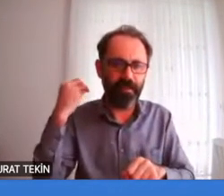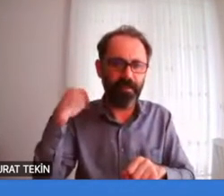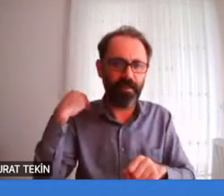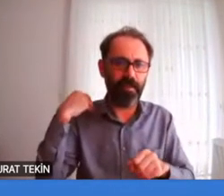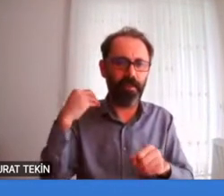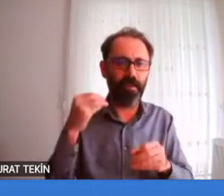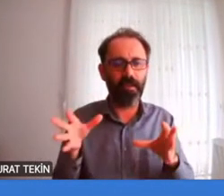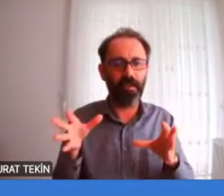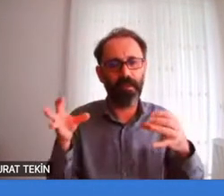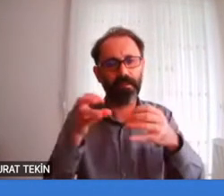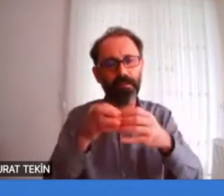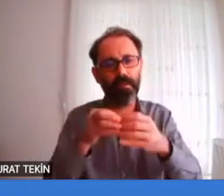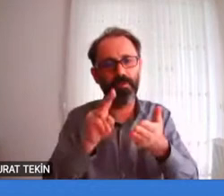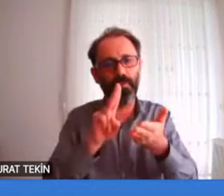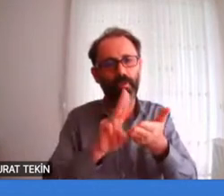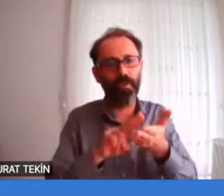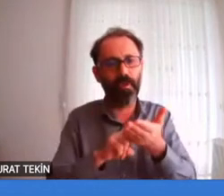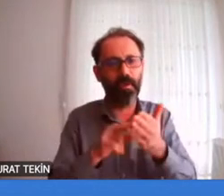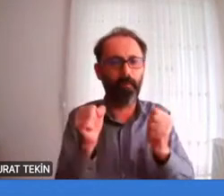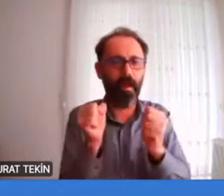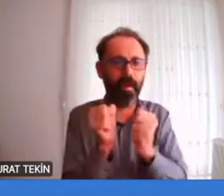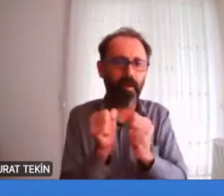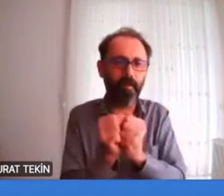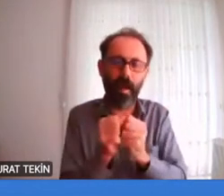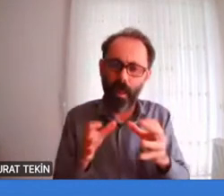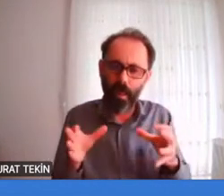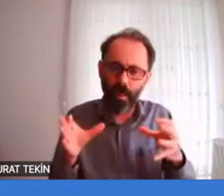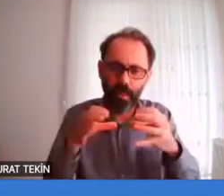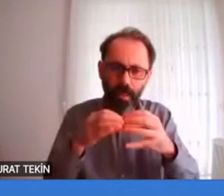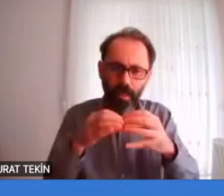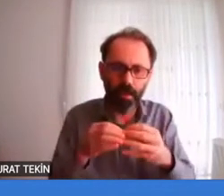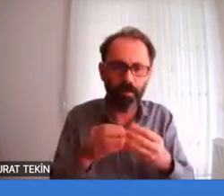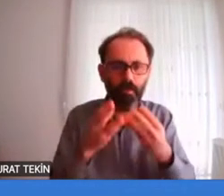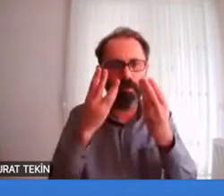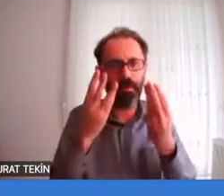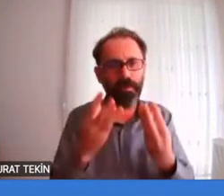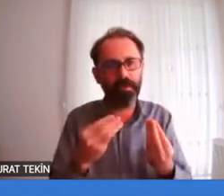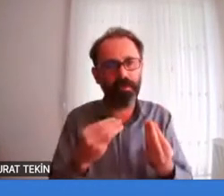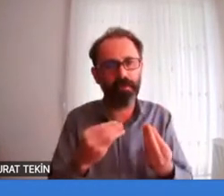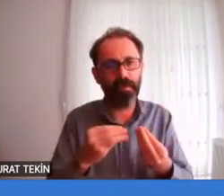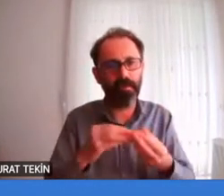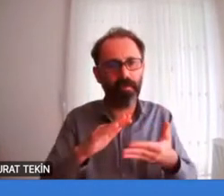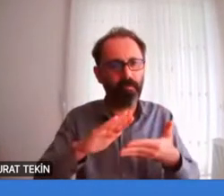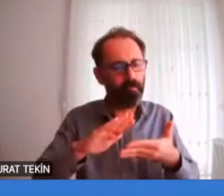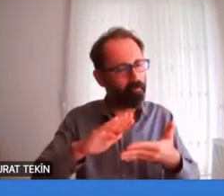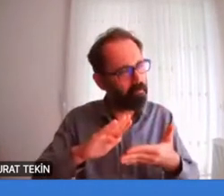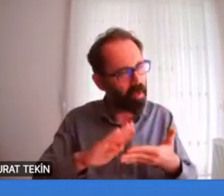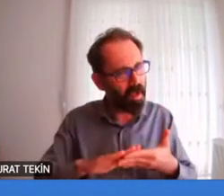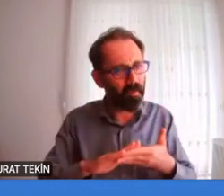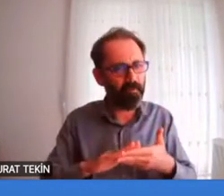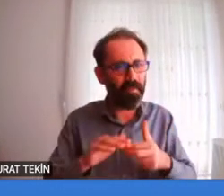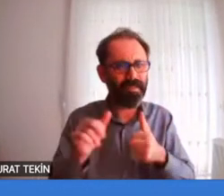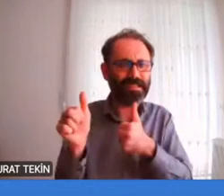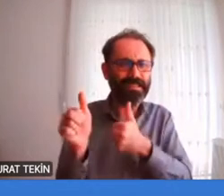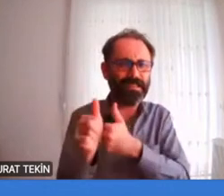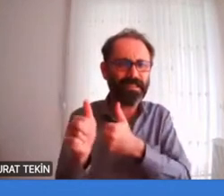o grup birliğini, takım birliğini sağlamak konusunda başarılı olmuş gibi hissettim